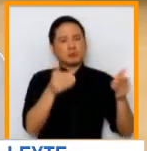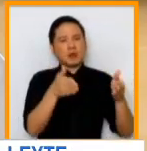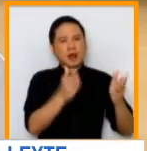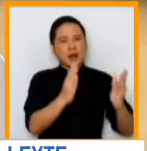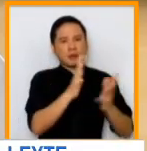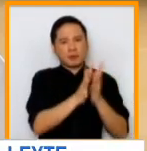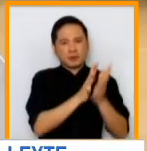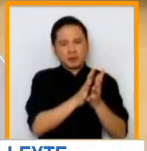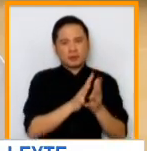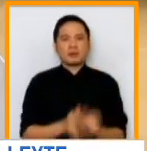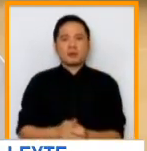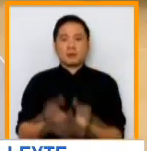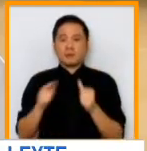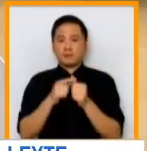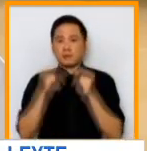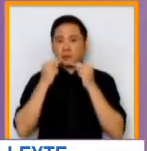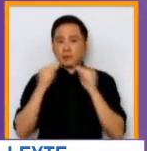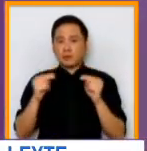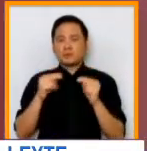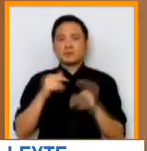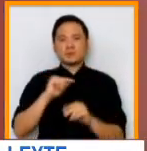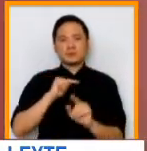si June Veneracion.